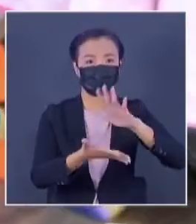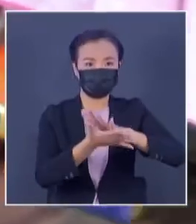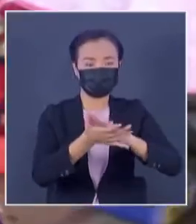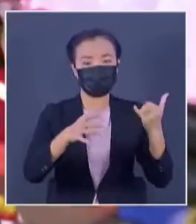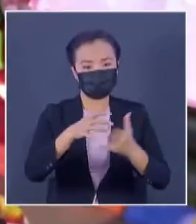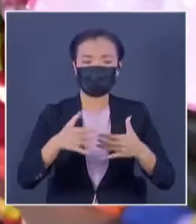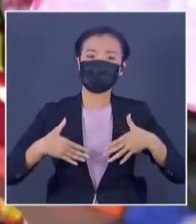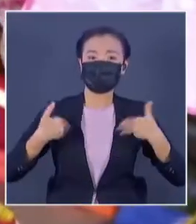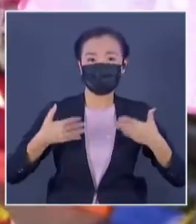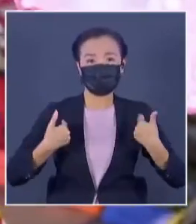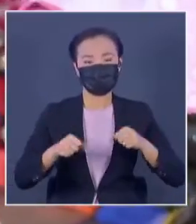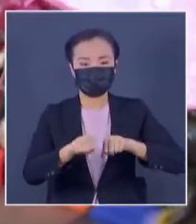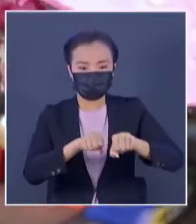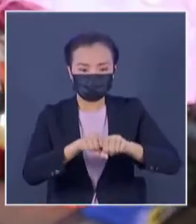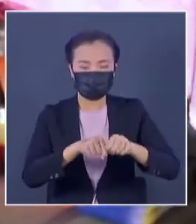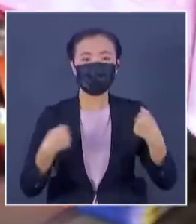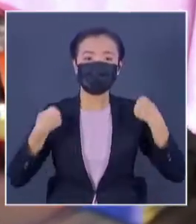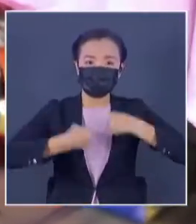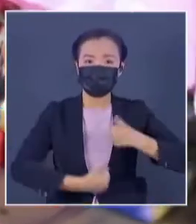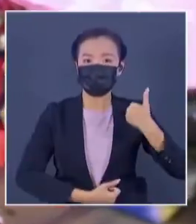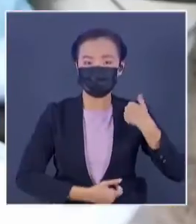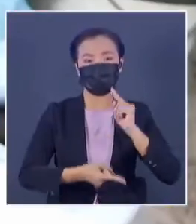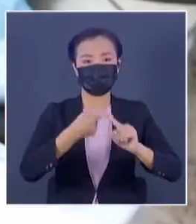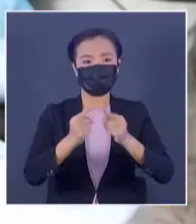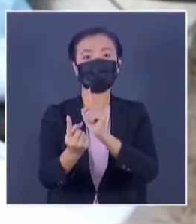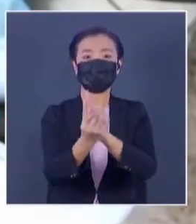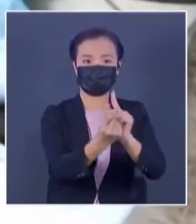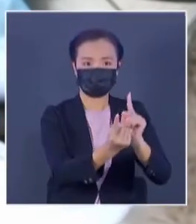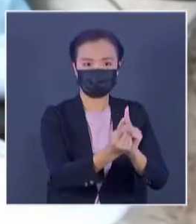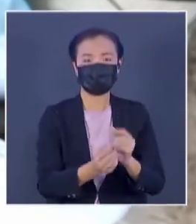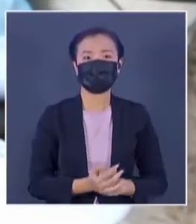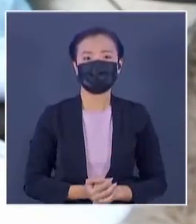มีชุดนักเรียนมีรองเท้าแล้วนะครับ ค่ะจะได้ไปเจอเพื่อนๆนะคะ